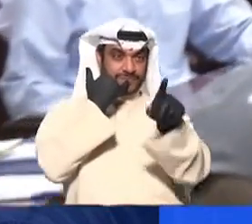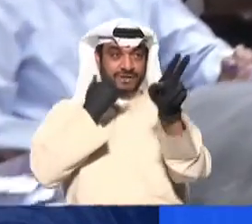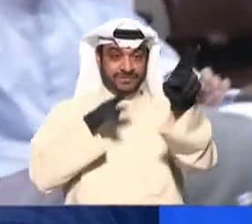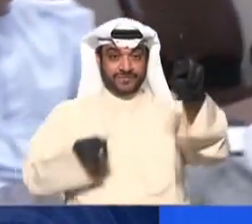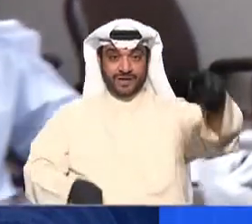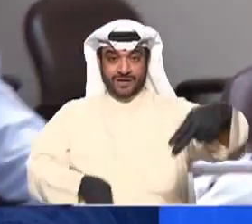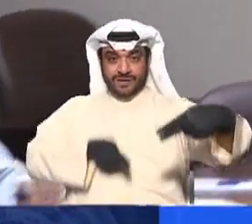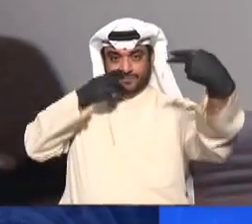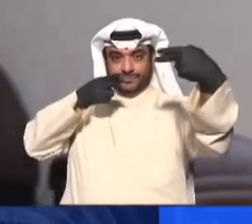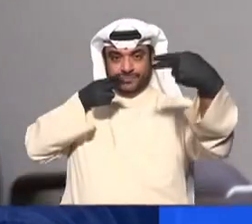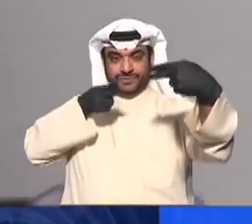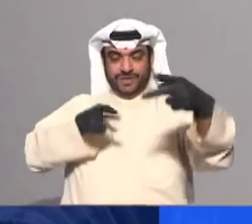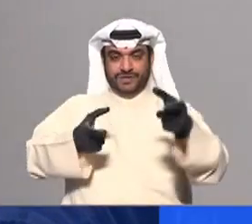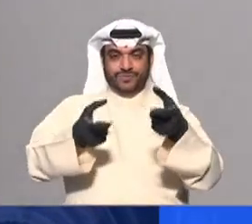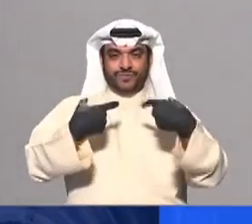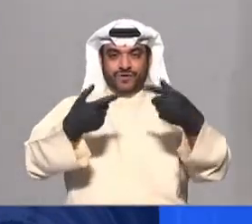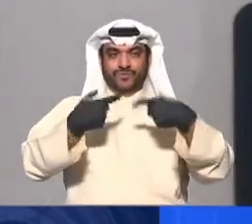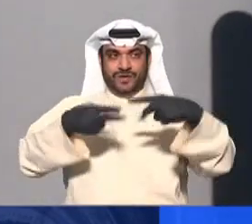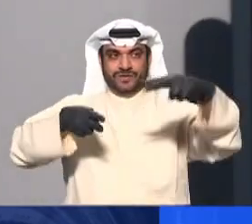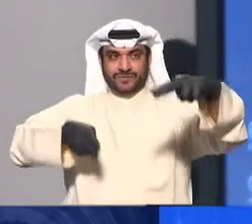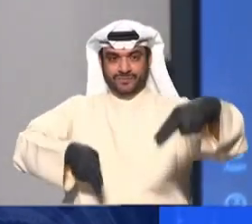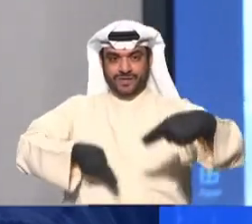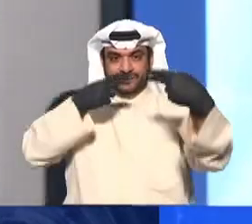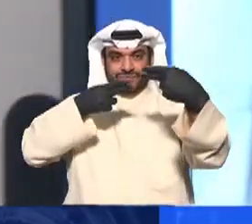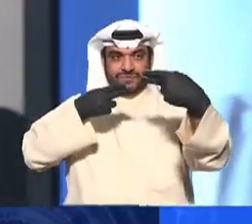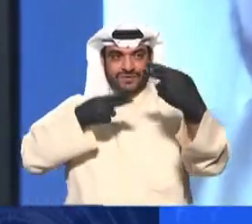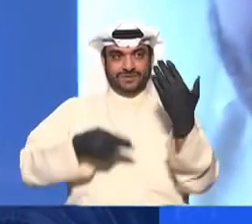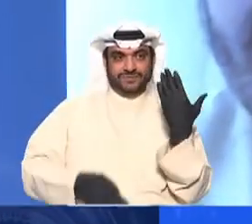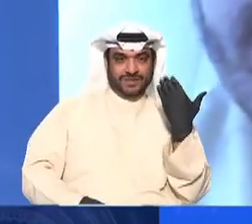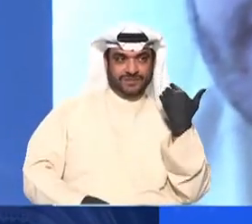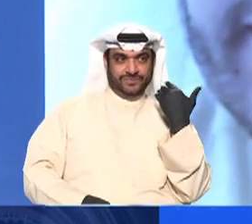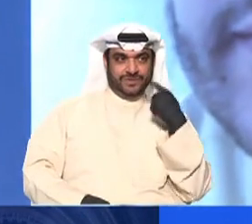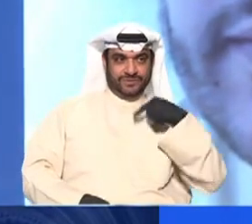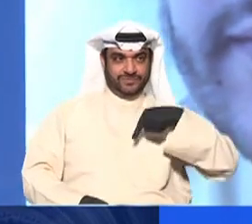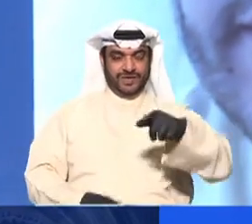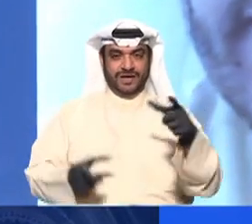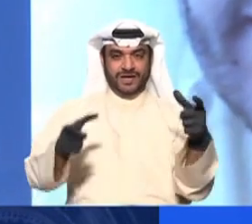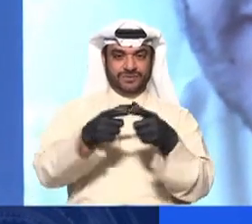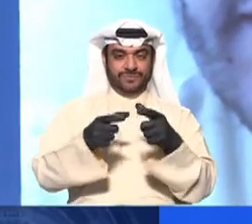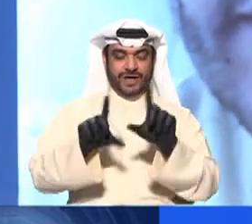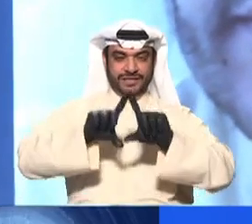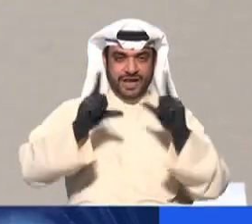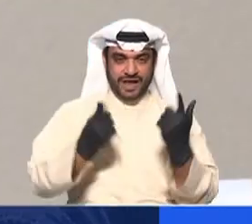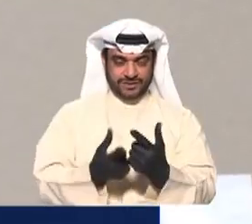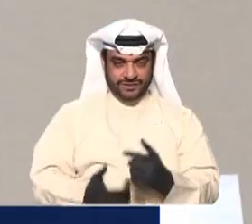بعد وفق التقنية الحديثة التي تم إدخالها مؤخرا في اجتماعات اللجنة.